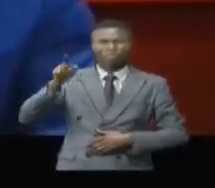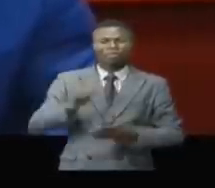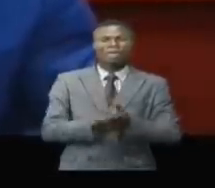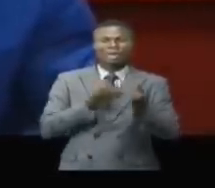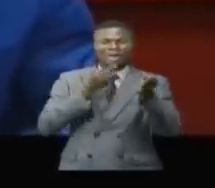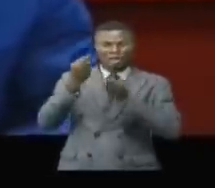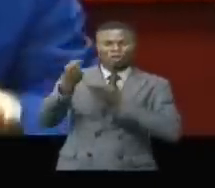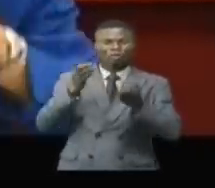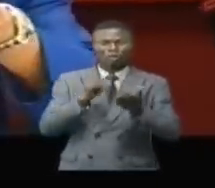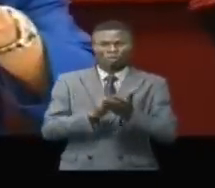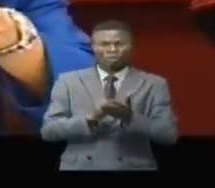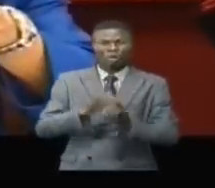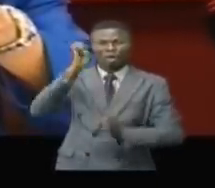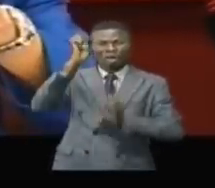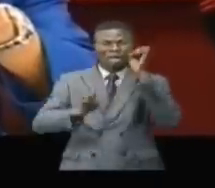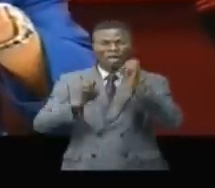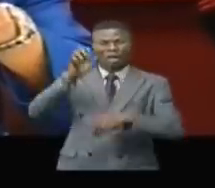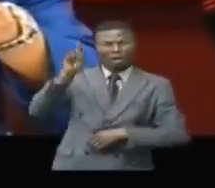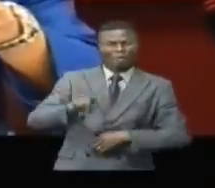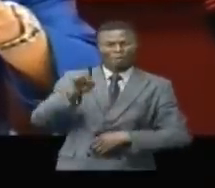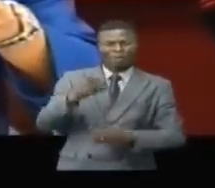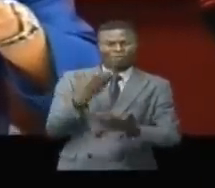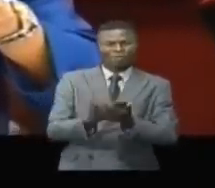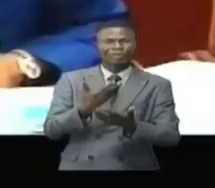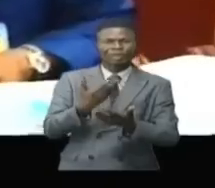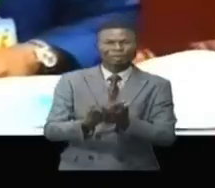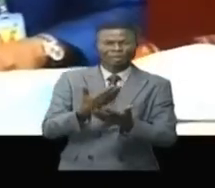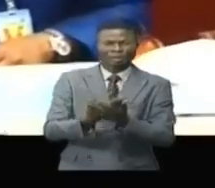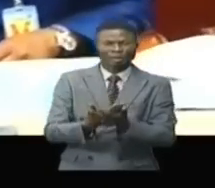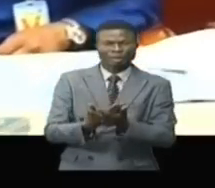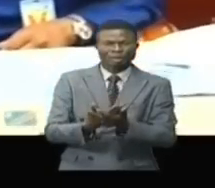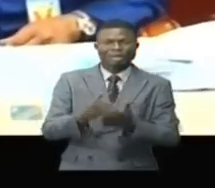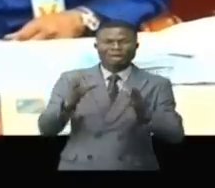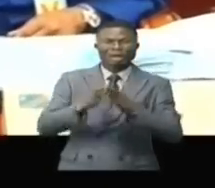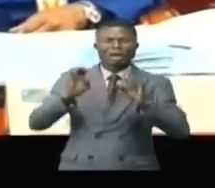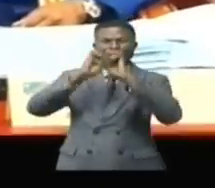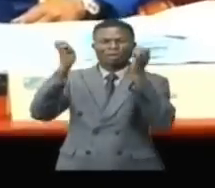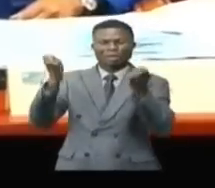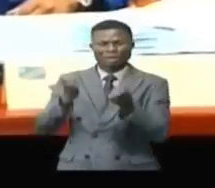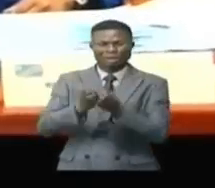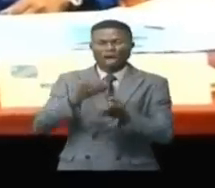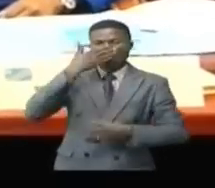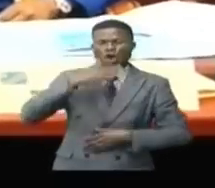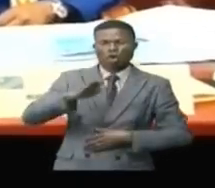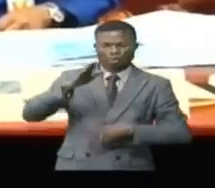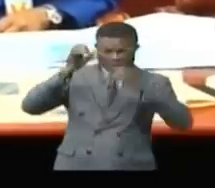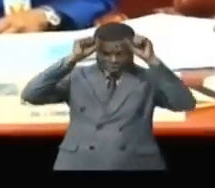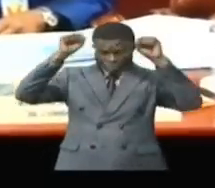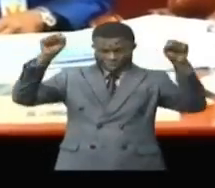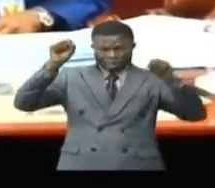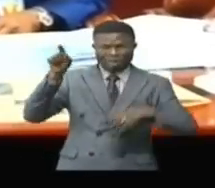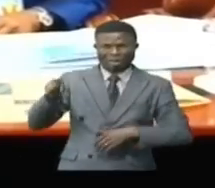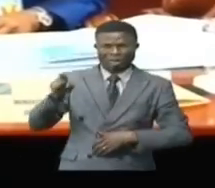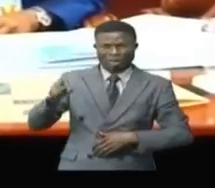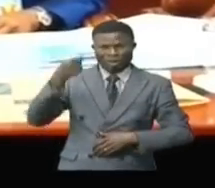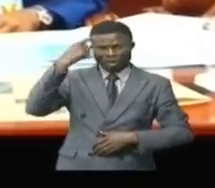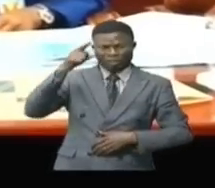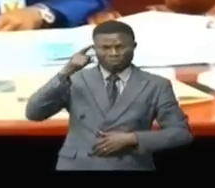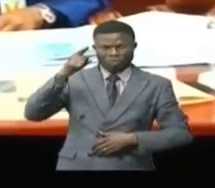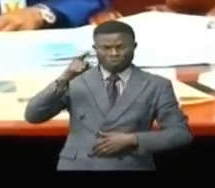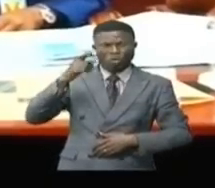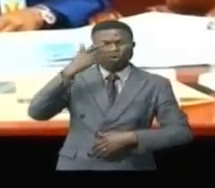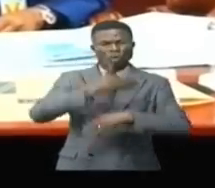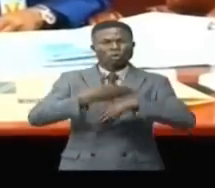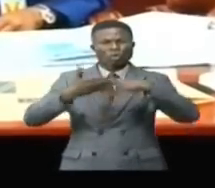rappelé l'évaluation des besoins urgents faite avec l'équipe médicale de la présidence de la République pour la